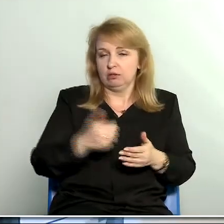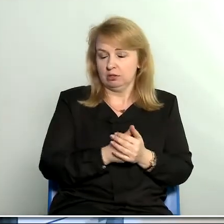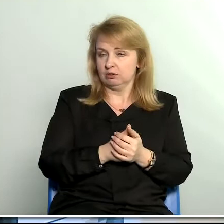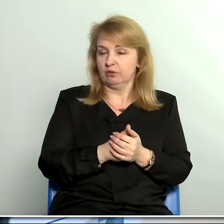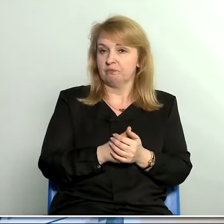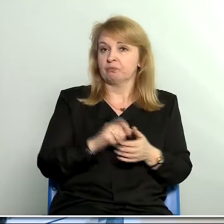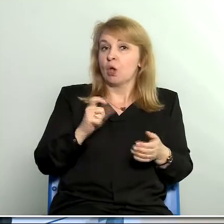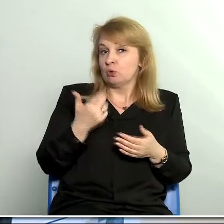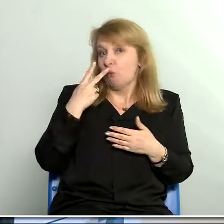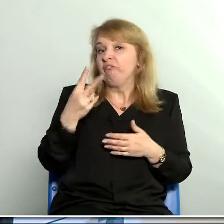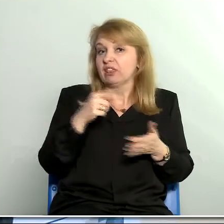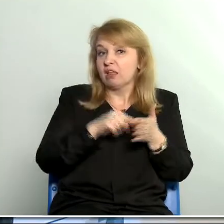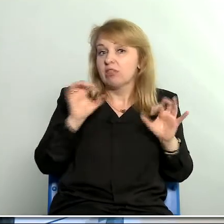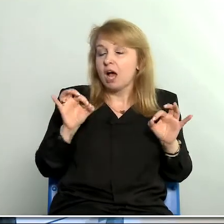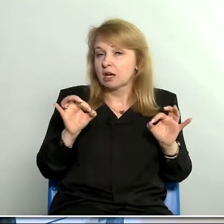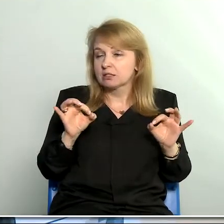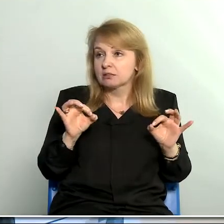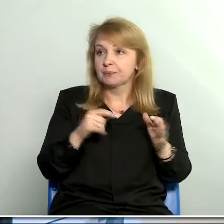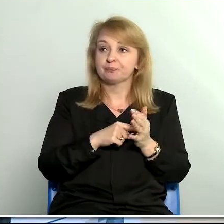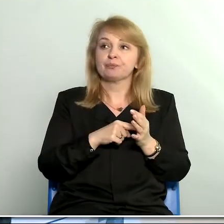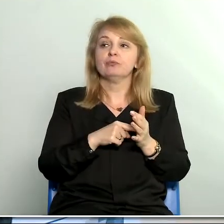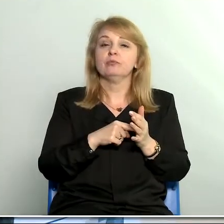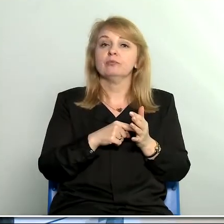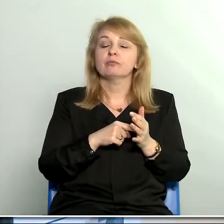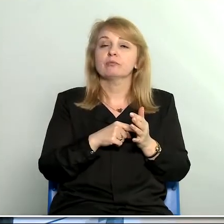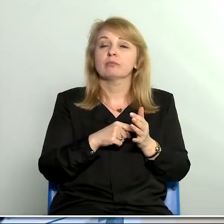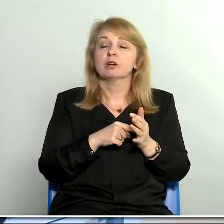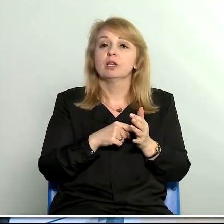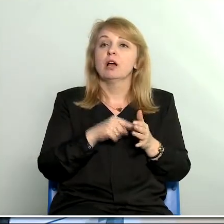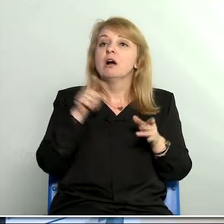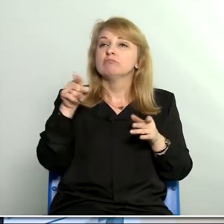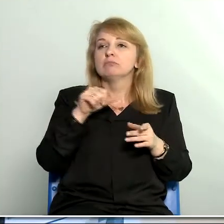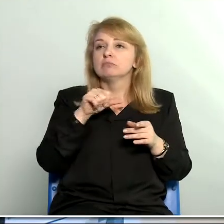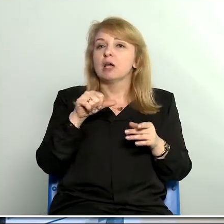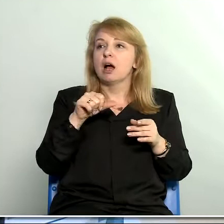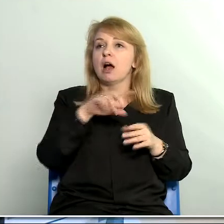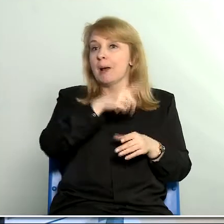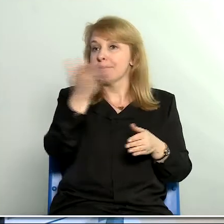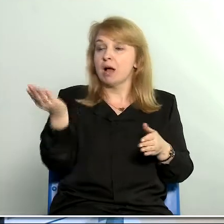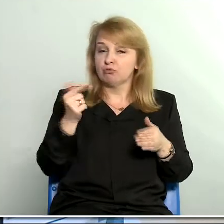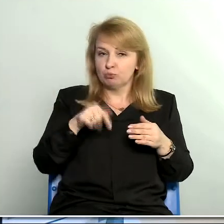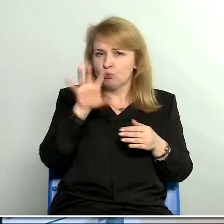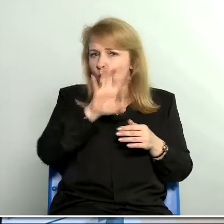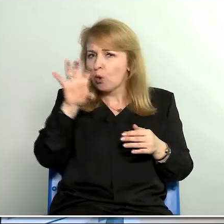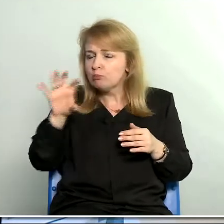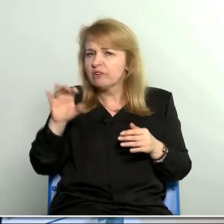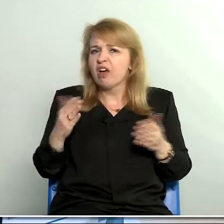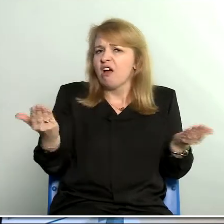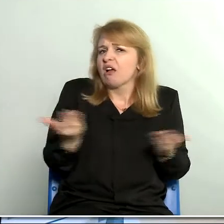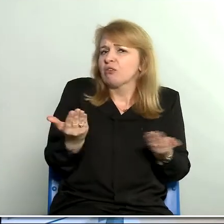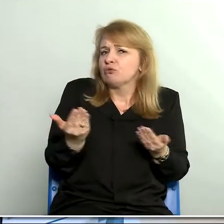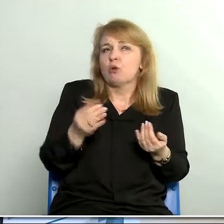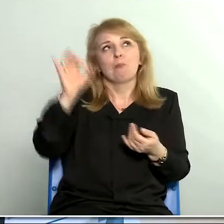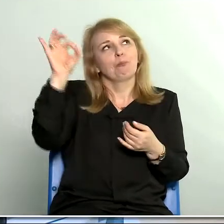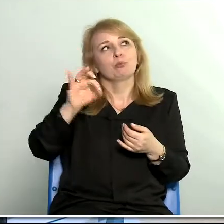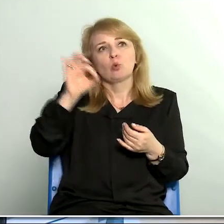Co zresztą widać, jak państwo możecie sobie prześledzić, gdzie największa lokacja procentowo w udziale